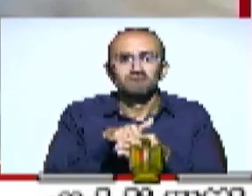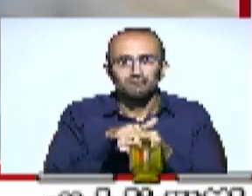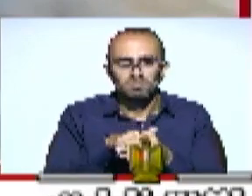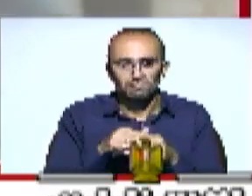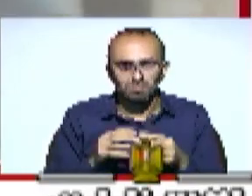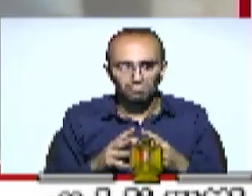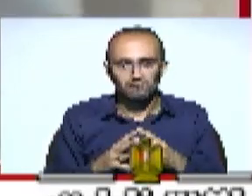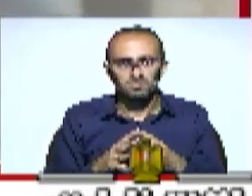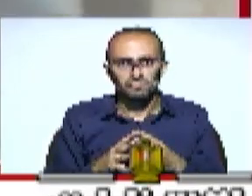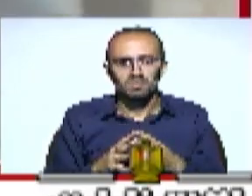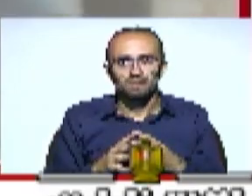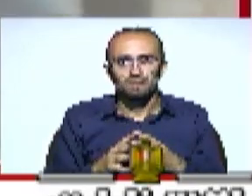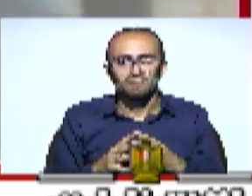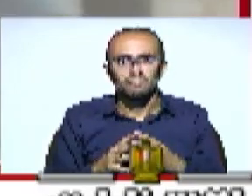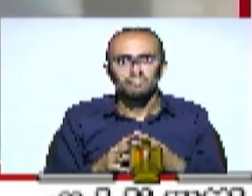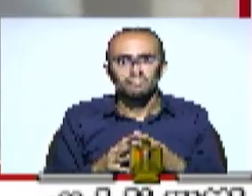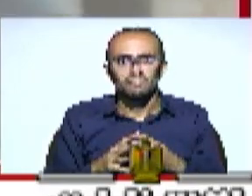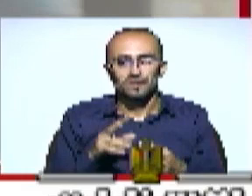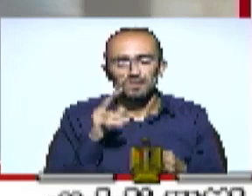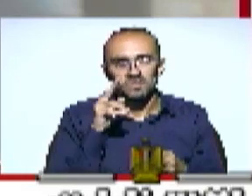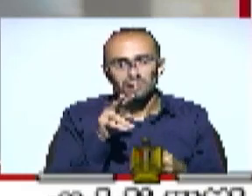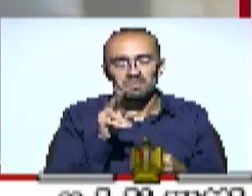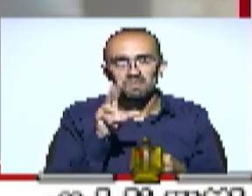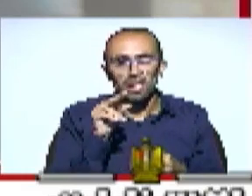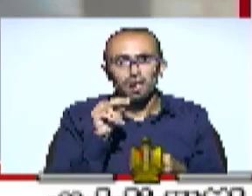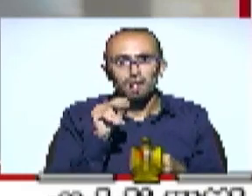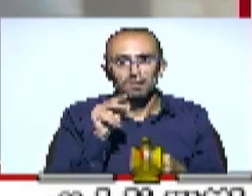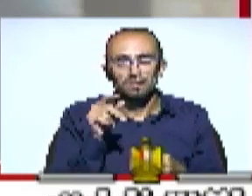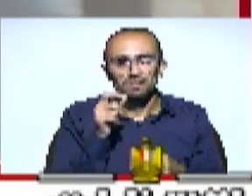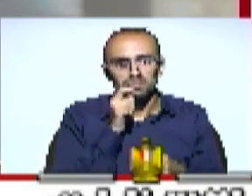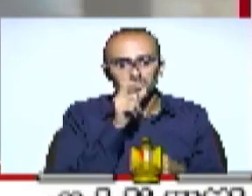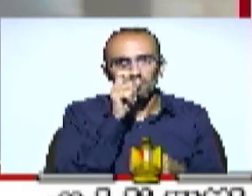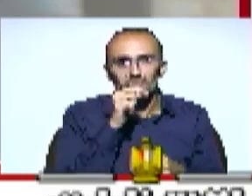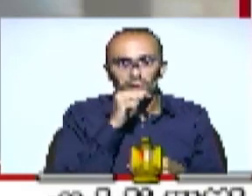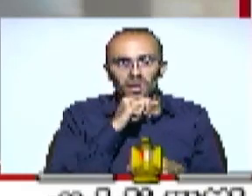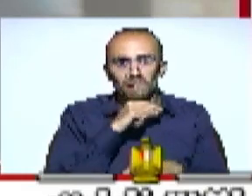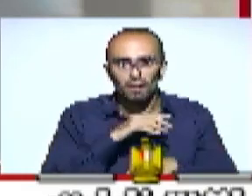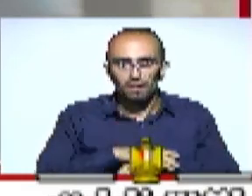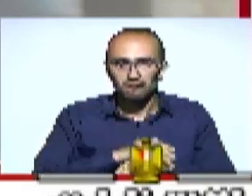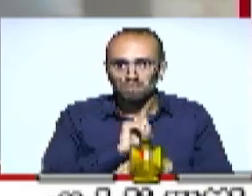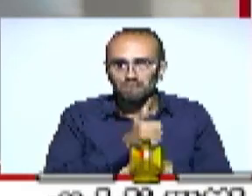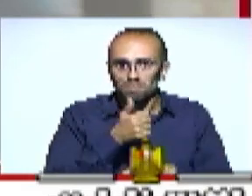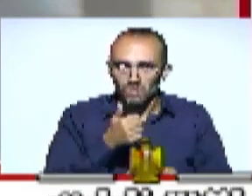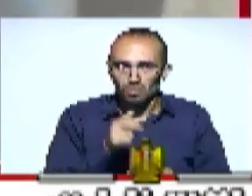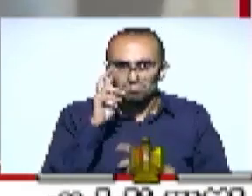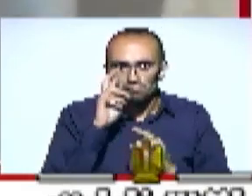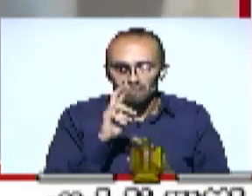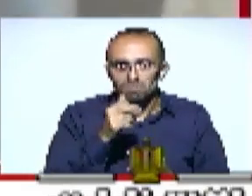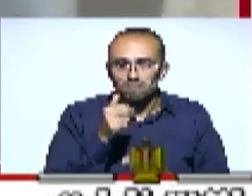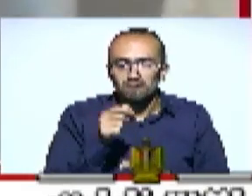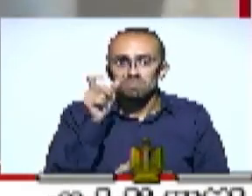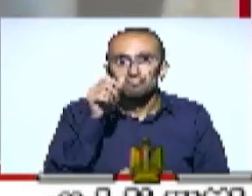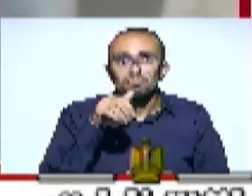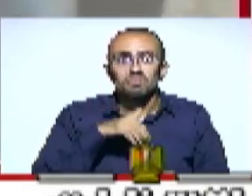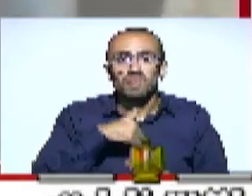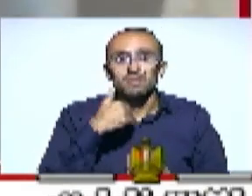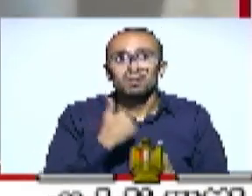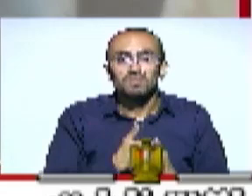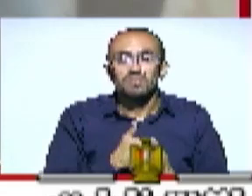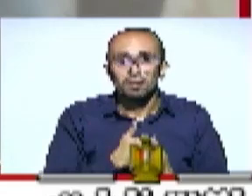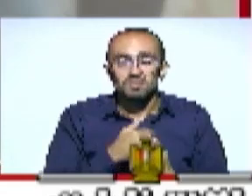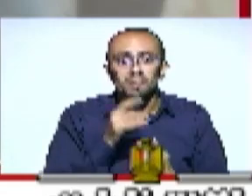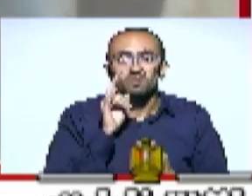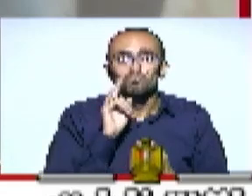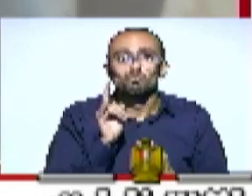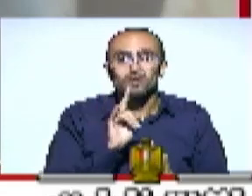صوتها، تدي صوتها في الانتخابات الرئاسية. يعني موقف من السيدة قد إيه يستحق التقدير، وما كان من القاضي المشرف على